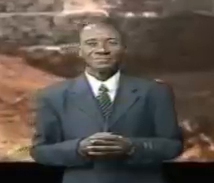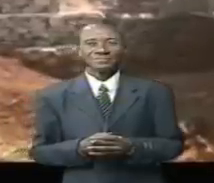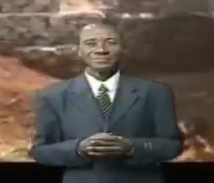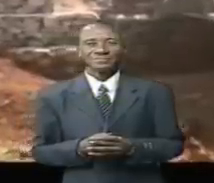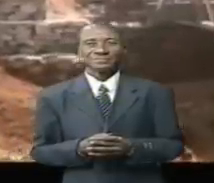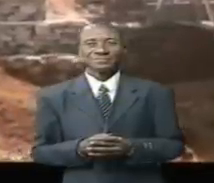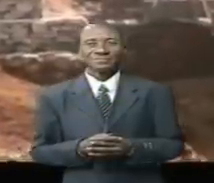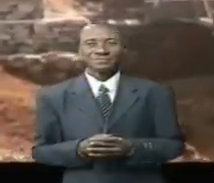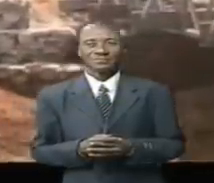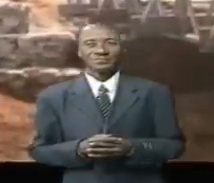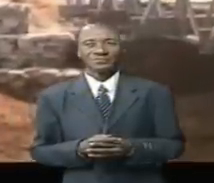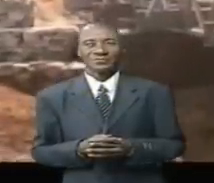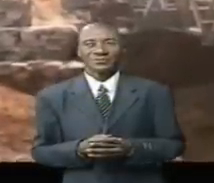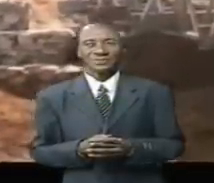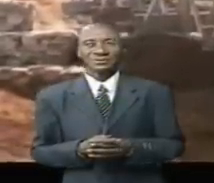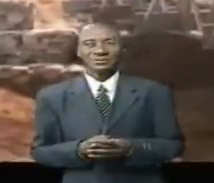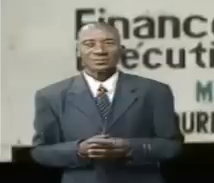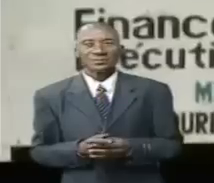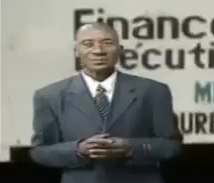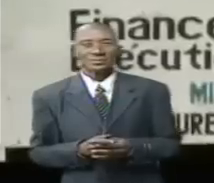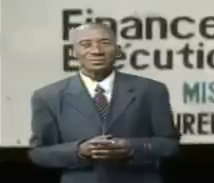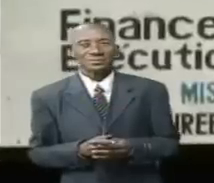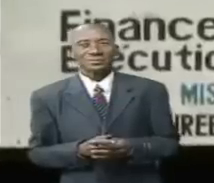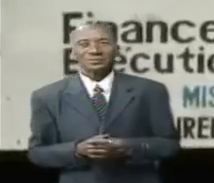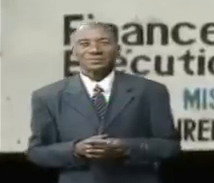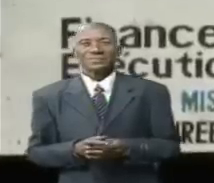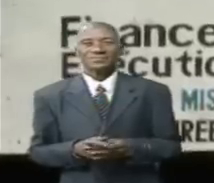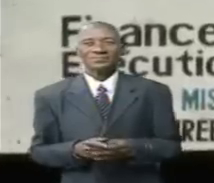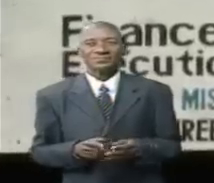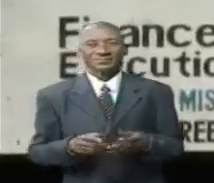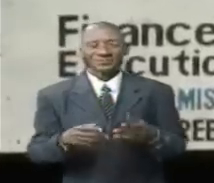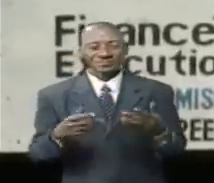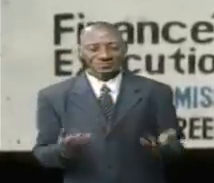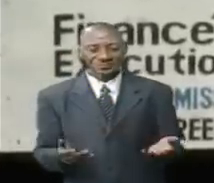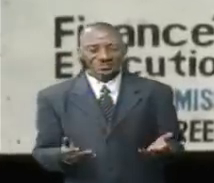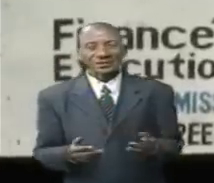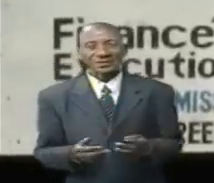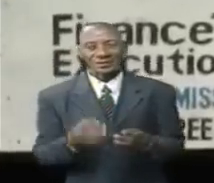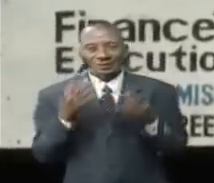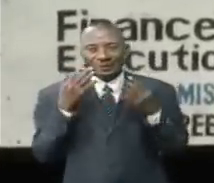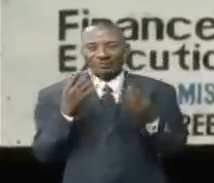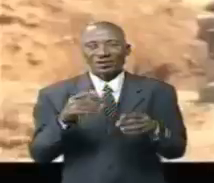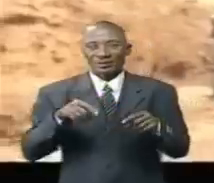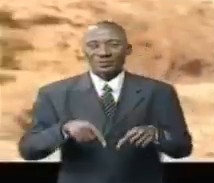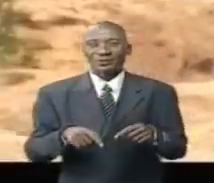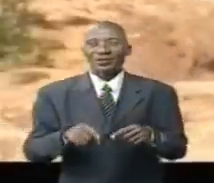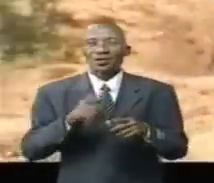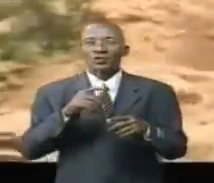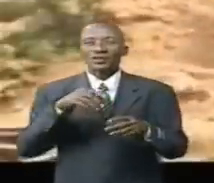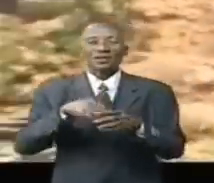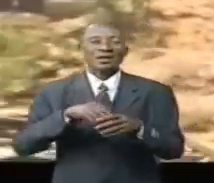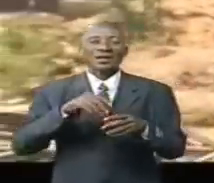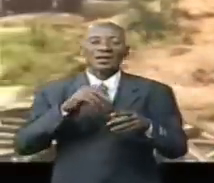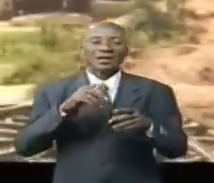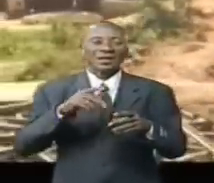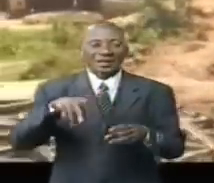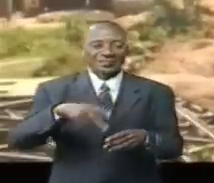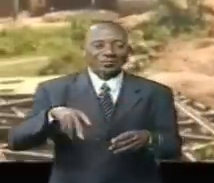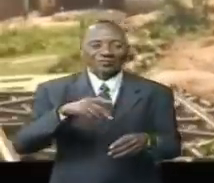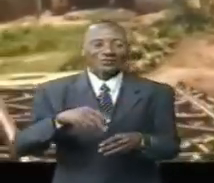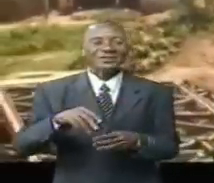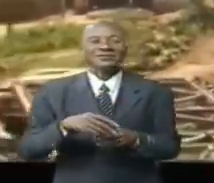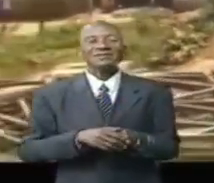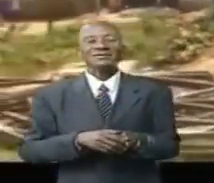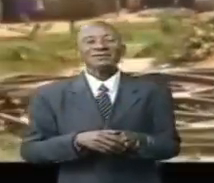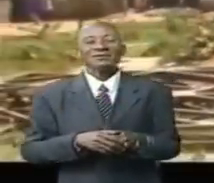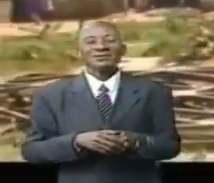Les travaux de construction du pont provisoire de Tianda en Nyangezi sur la RN5 ont été lancés le jeudi 7